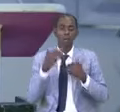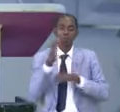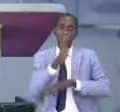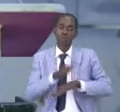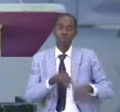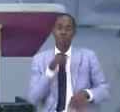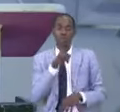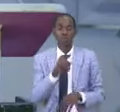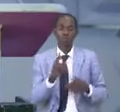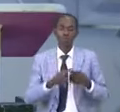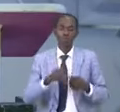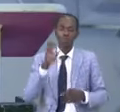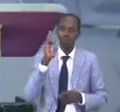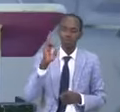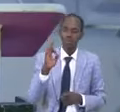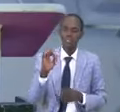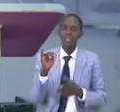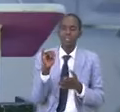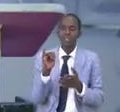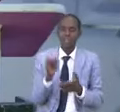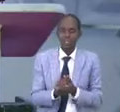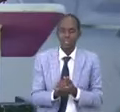polygamie est structurelle